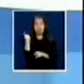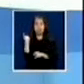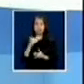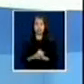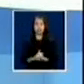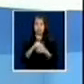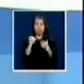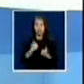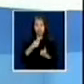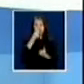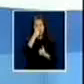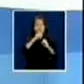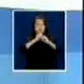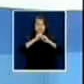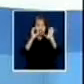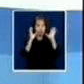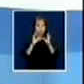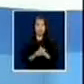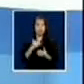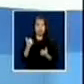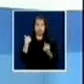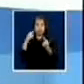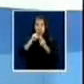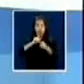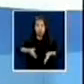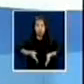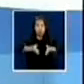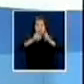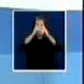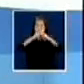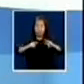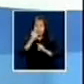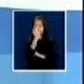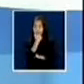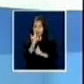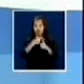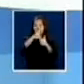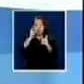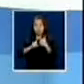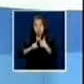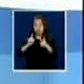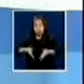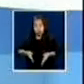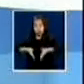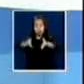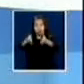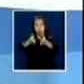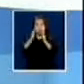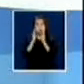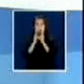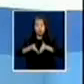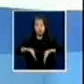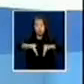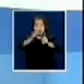เราจะเห็นปรากฏการณ์ที่เกิดขึ้นนะครับไม่ว่าจะเป็นที่ดินแดงไม่ว่าจะเป็นที่บริเวณที่ถัดเข้ามาตรงถนนราชปร